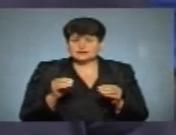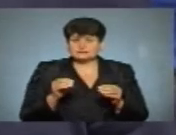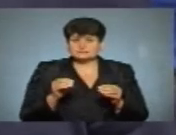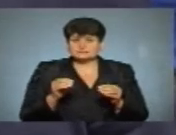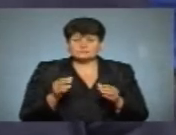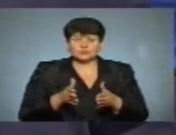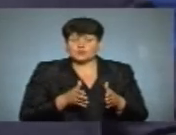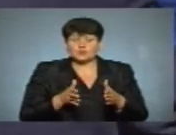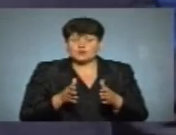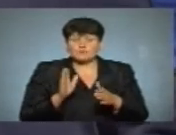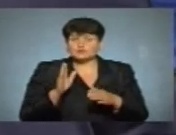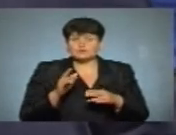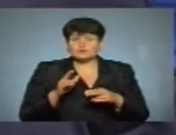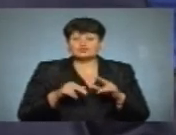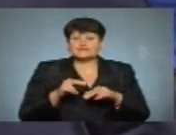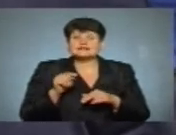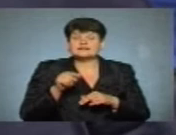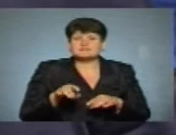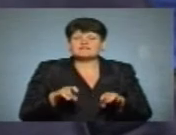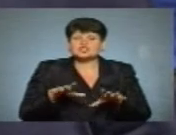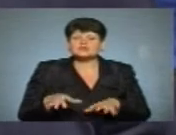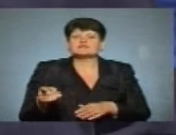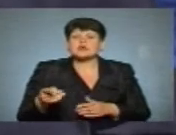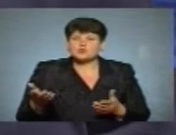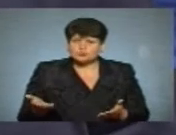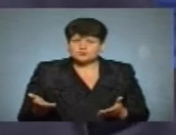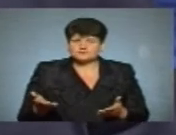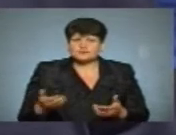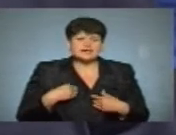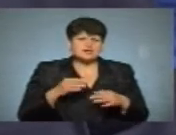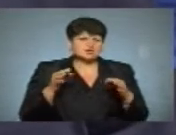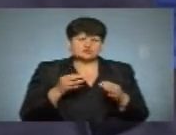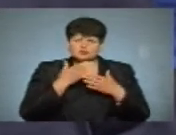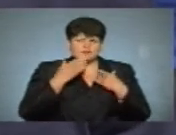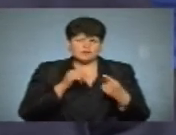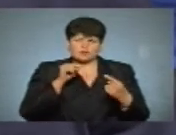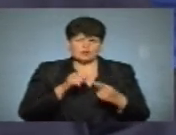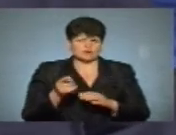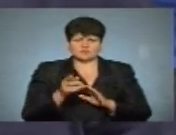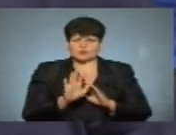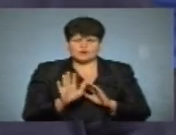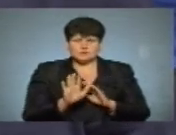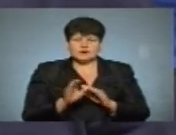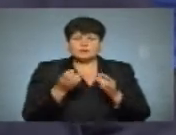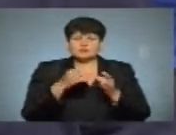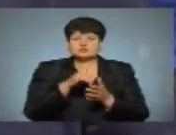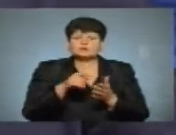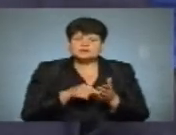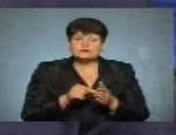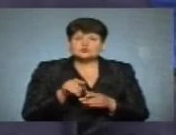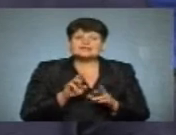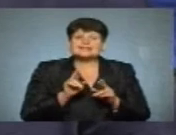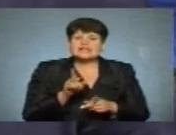дорога буде будуватись, де вирішать в Тернополі, правда? Я нічого не маю проти Тернополя, абсолютно. Просто питання в тому, що як